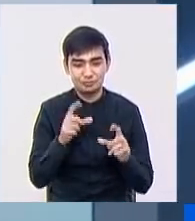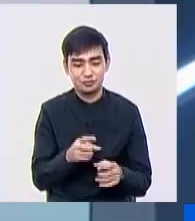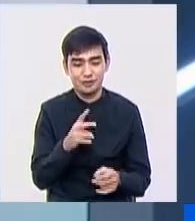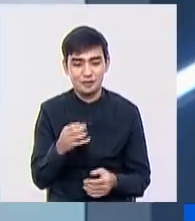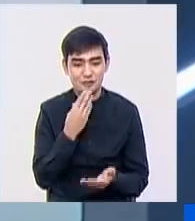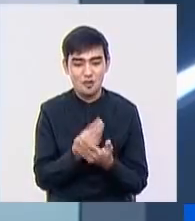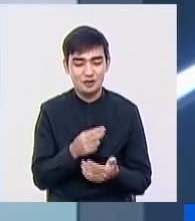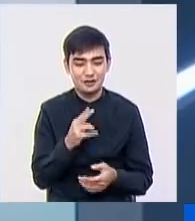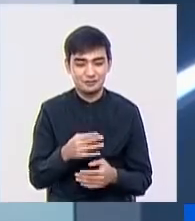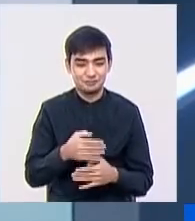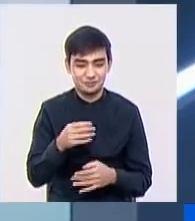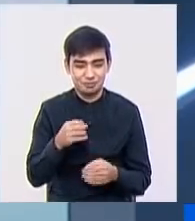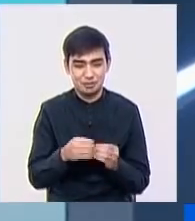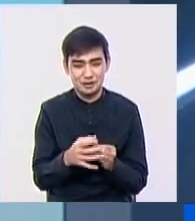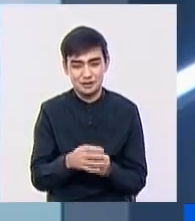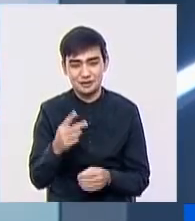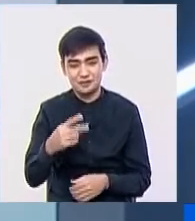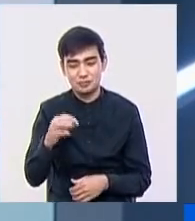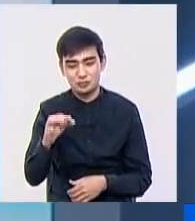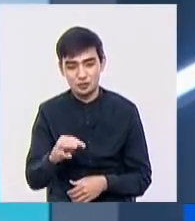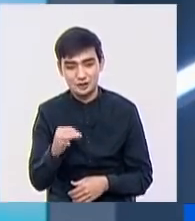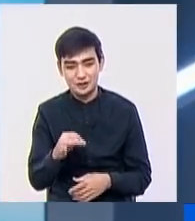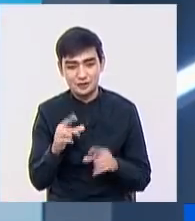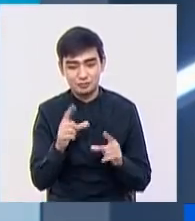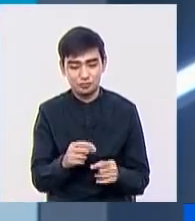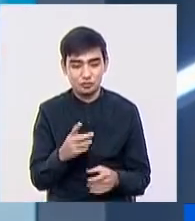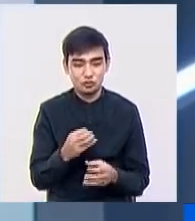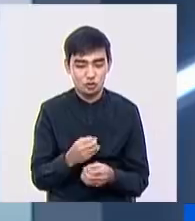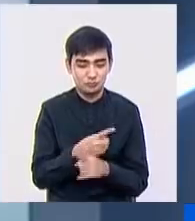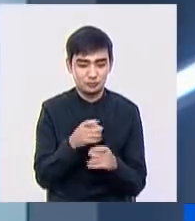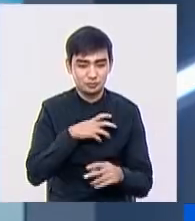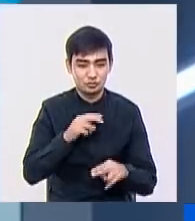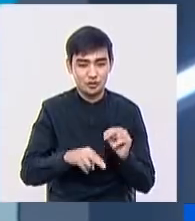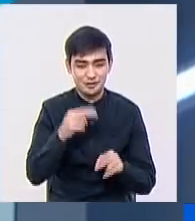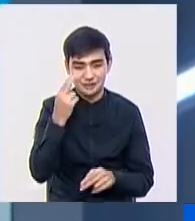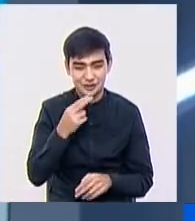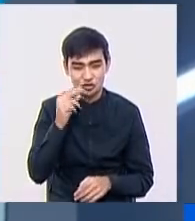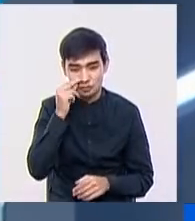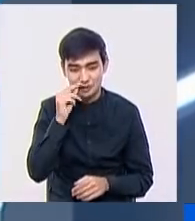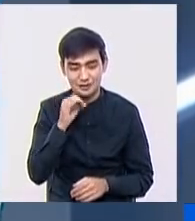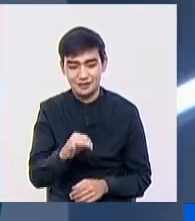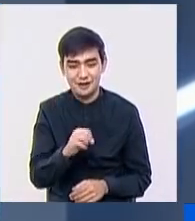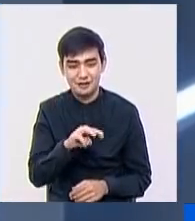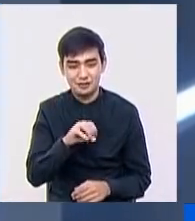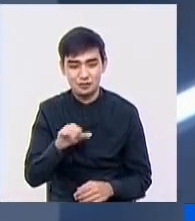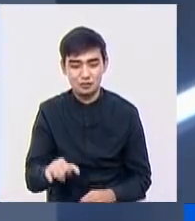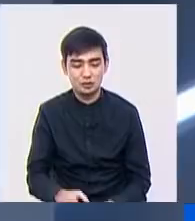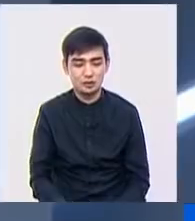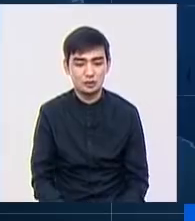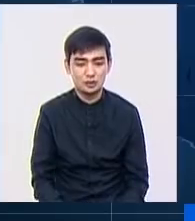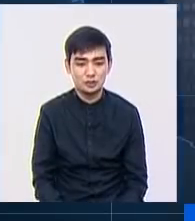свою недвижимость на 15-20%. О снижении также сообщили застройщики Нур-Султана, Шымкента и Аттырау.